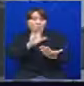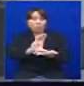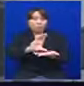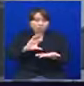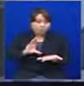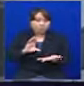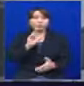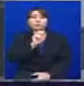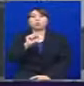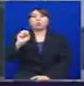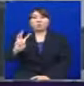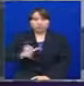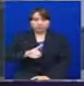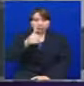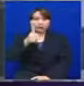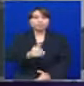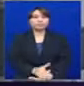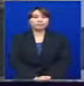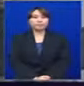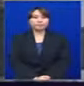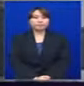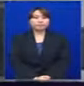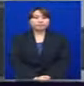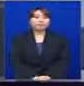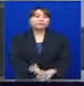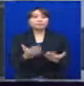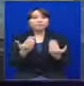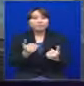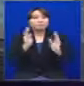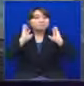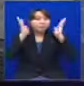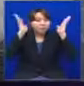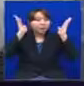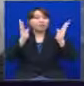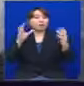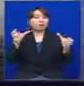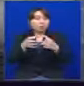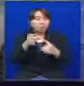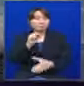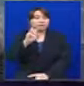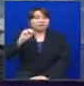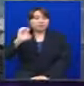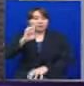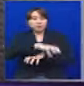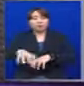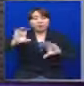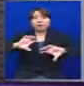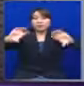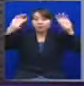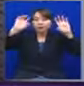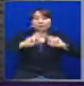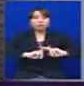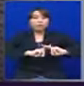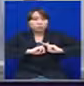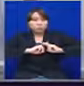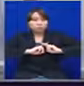ลิกฟื้นของสสว.ได้อีกด้วยทั้งนี้เพื่อเป็นการประชาสัมพันธ์ให้กับกลุ่ม SME หน่วยงานของรัฐแล้วก็ภาคเอก